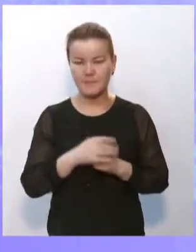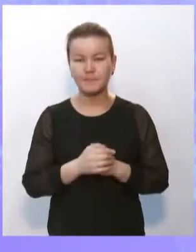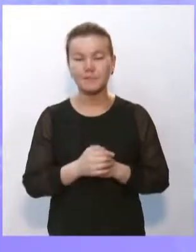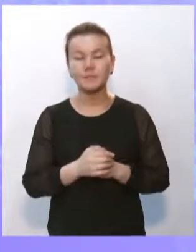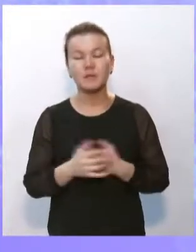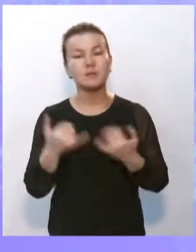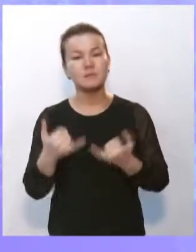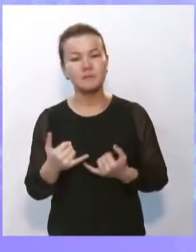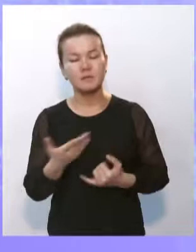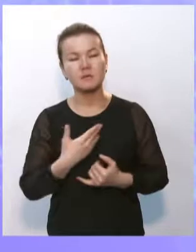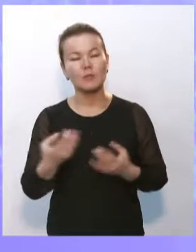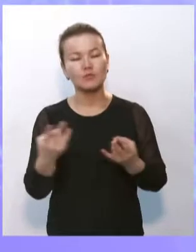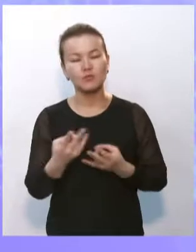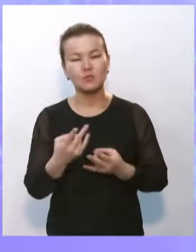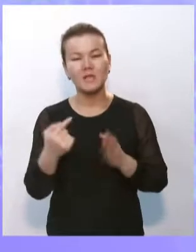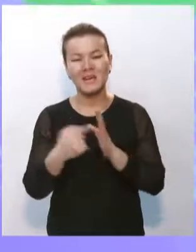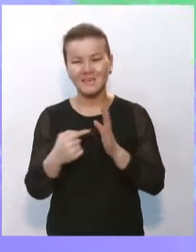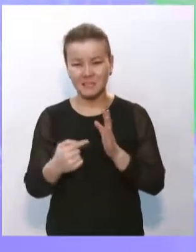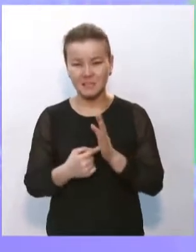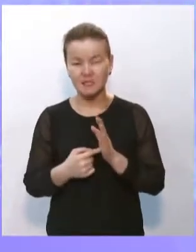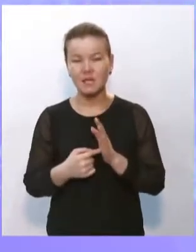теперь нам предстоит разделить